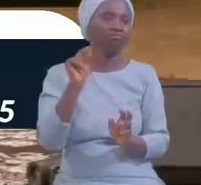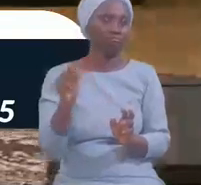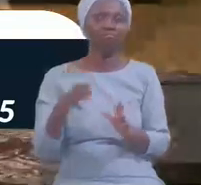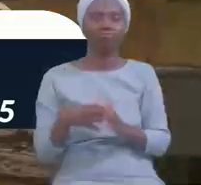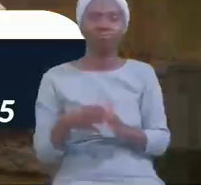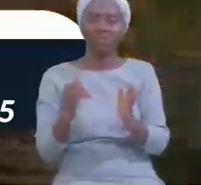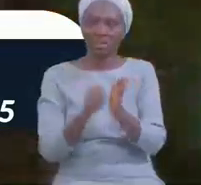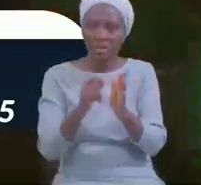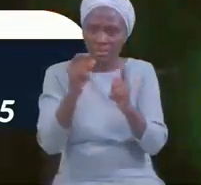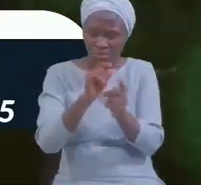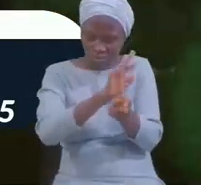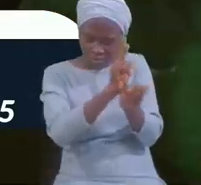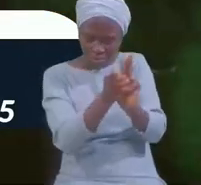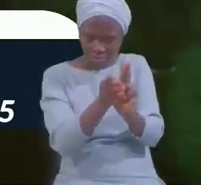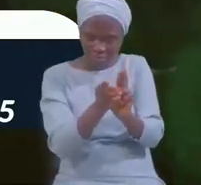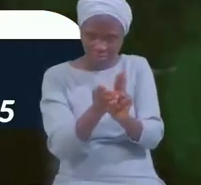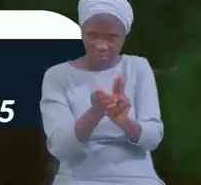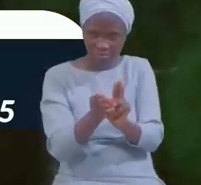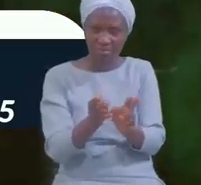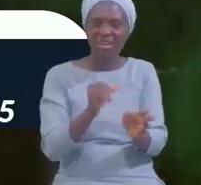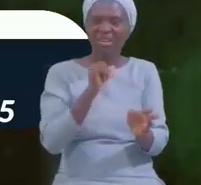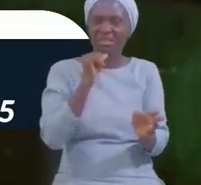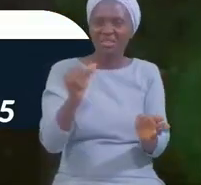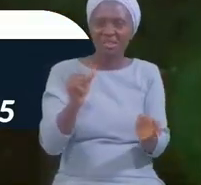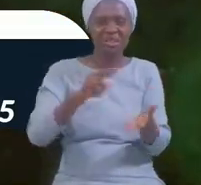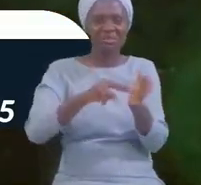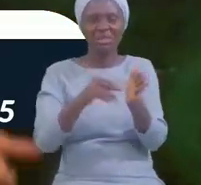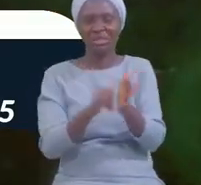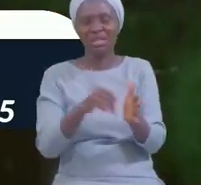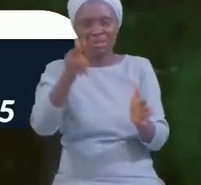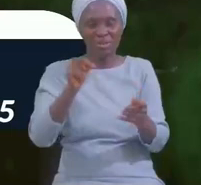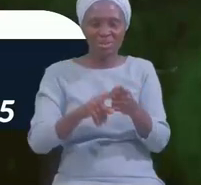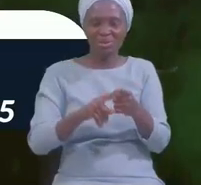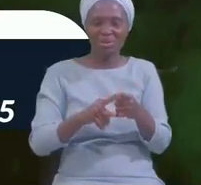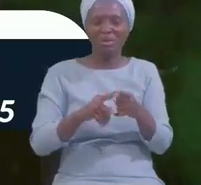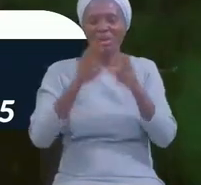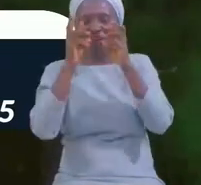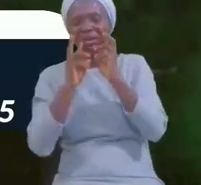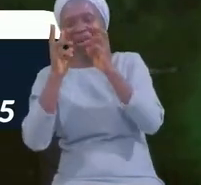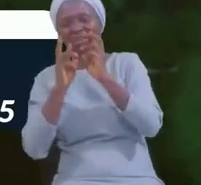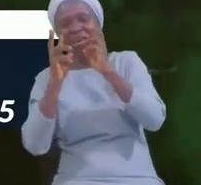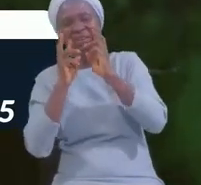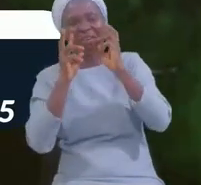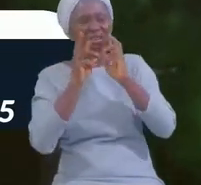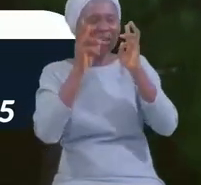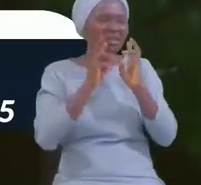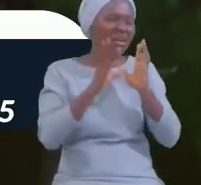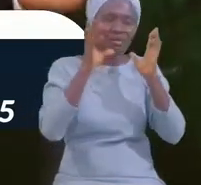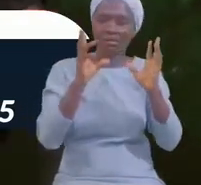Repentez-vous. Ça va dire que vous devez pleurer, ce n'est pas la repentance. C'est seulement un changement